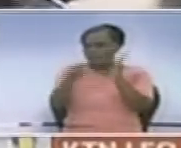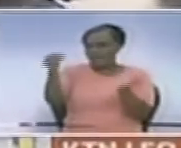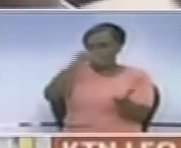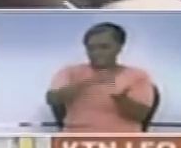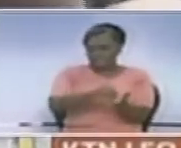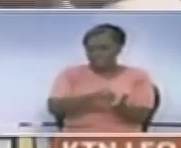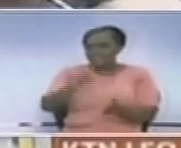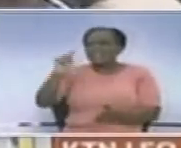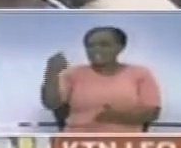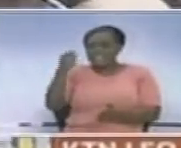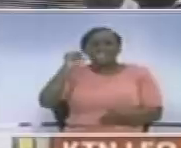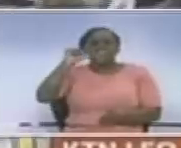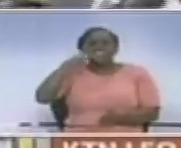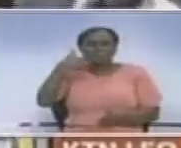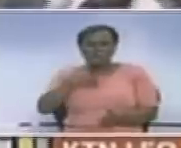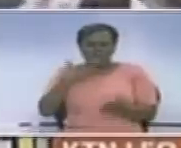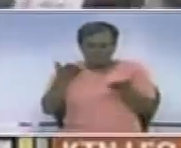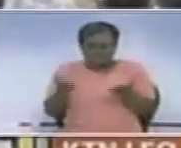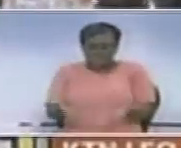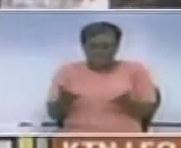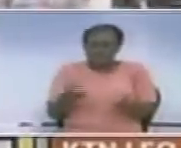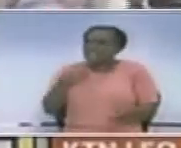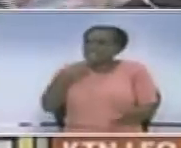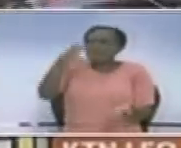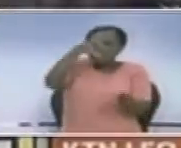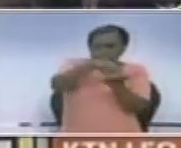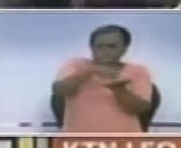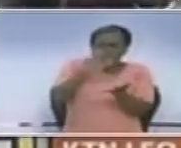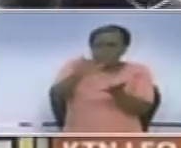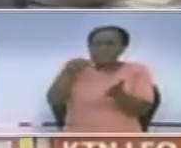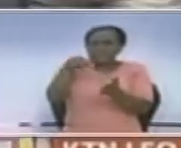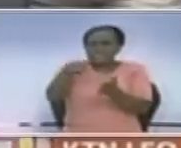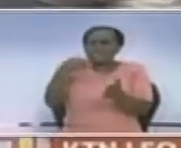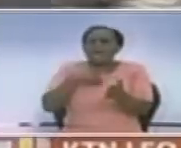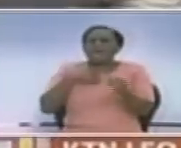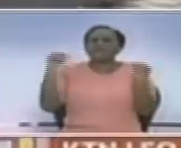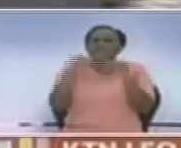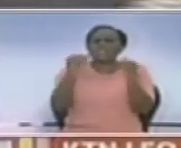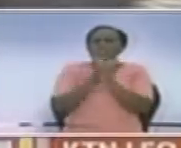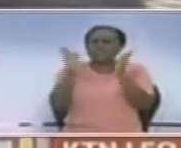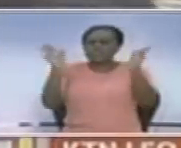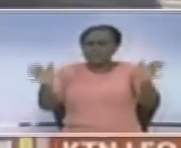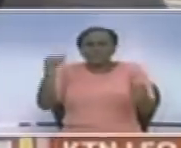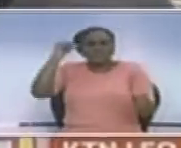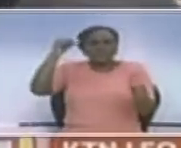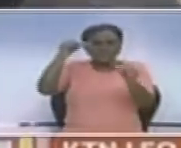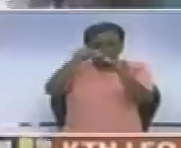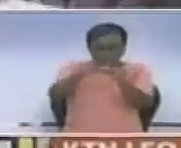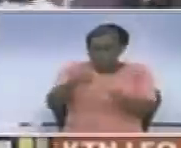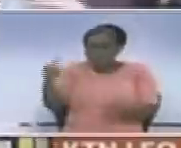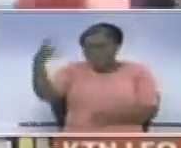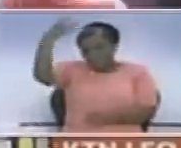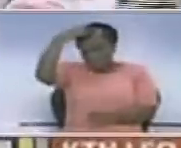Hii ni Kenya mpya. Ingawa walitoa msimamo wao kuwa hawatofanya mkutano wa hadhara kuwakumbuka waathiriwa